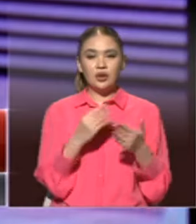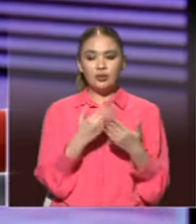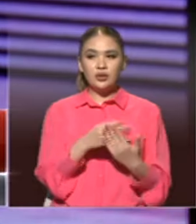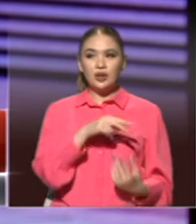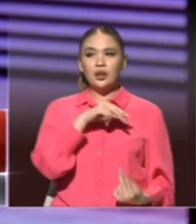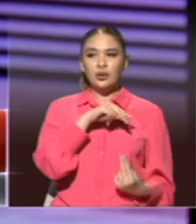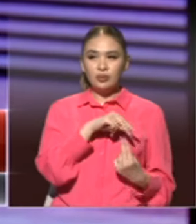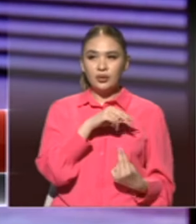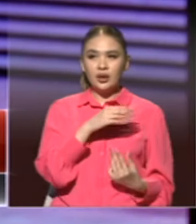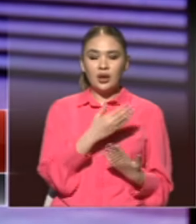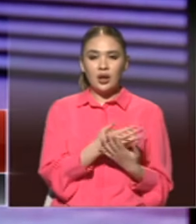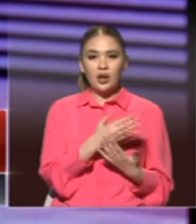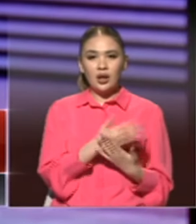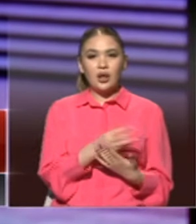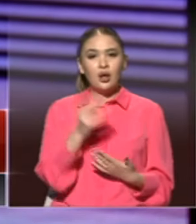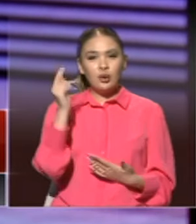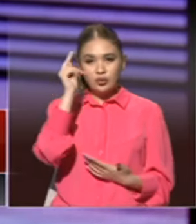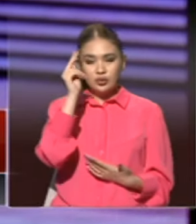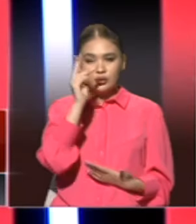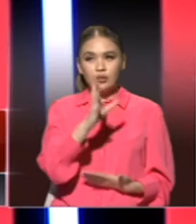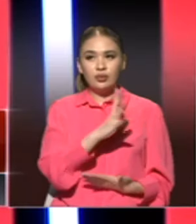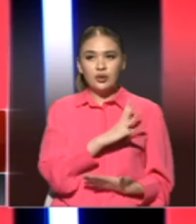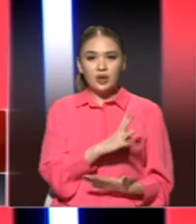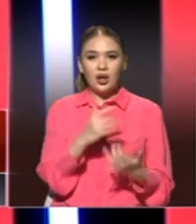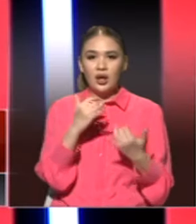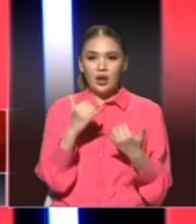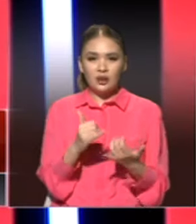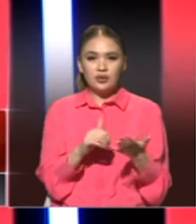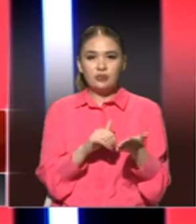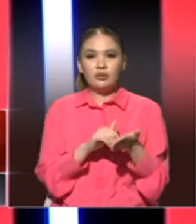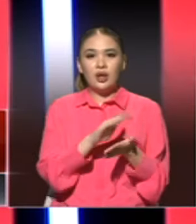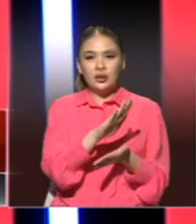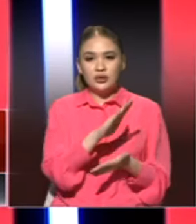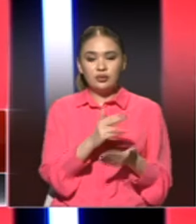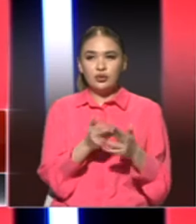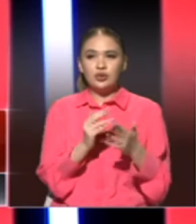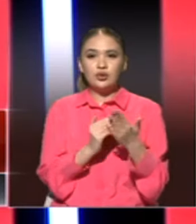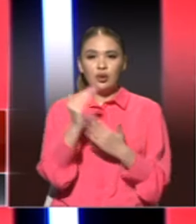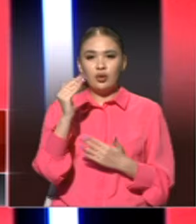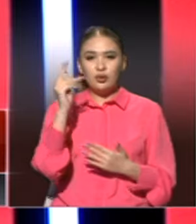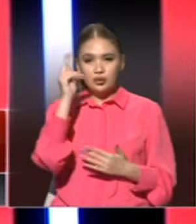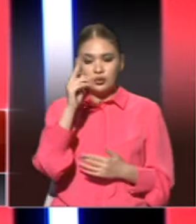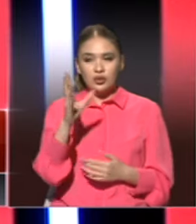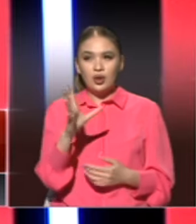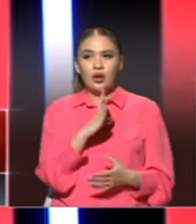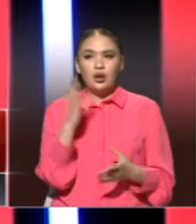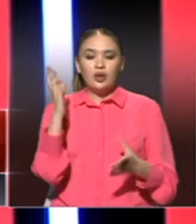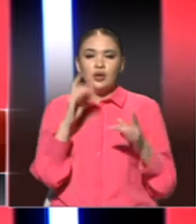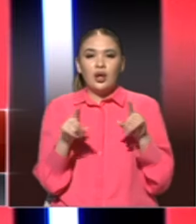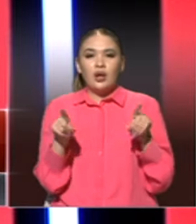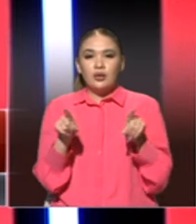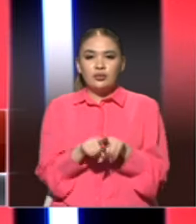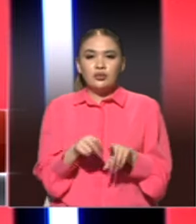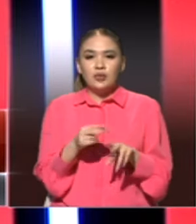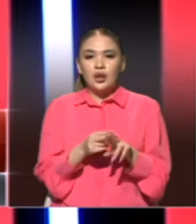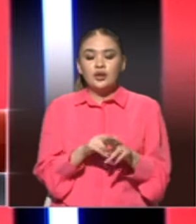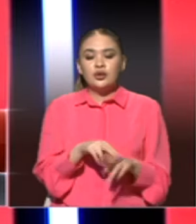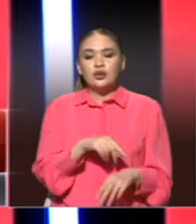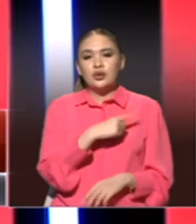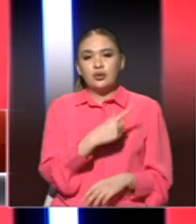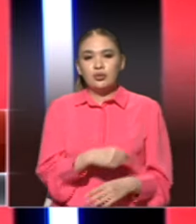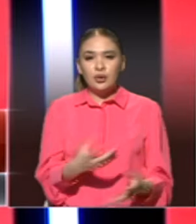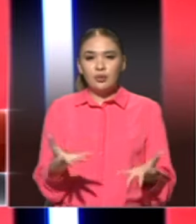пәні болатын. Біз қазір еңбектен бас тартып, бәріміз жоғары білім алып, бәріміз штрафы 5000 шам сияқты диплом алып, маған